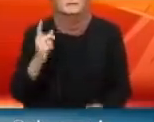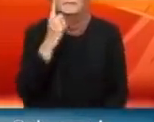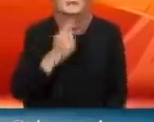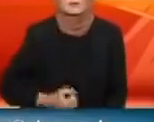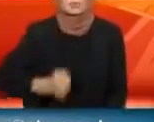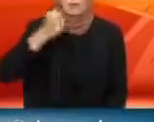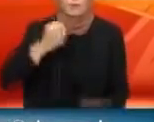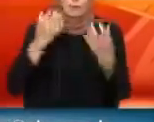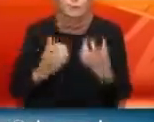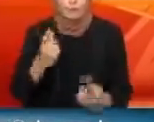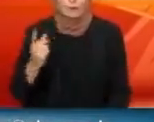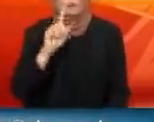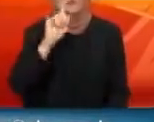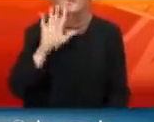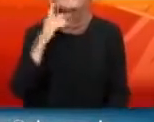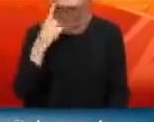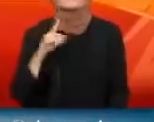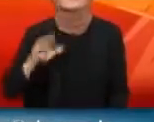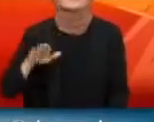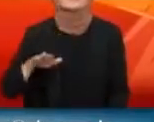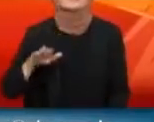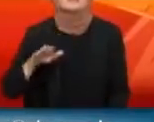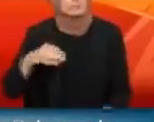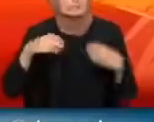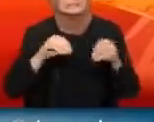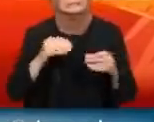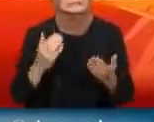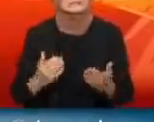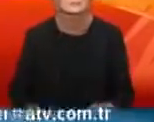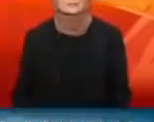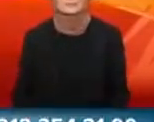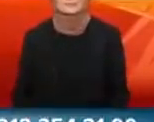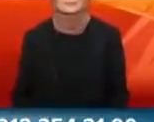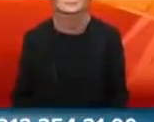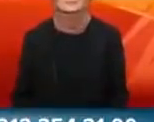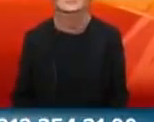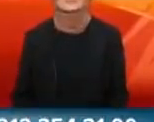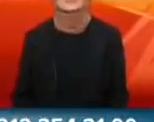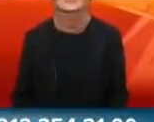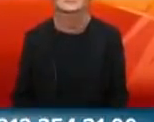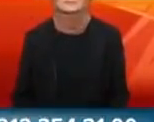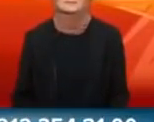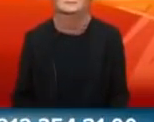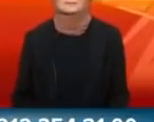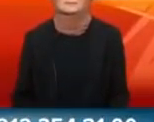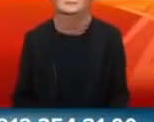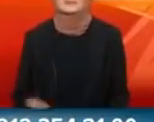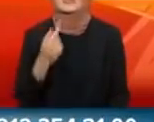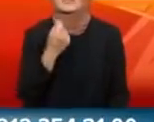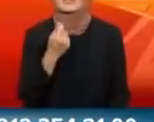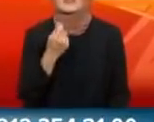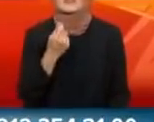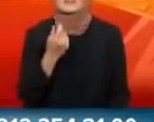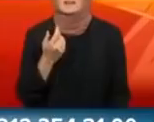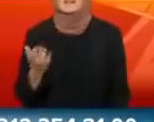15 bin liraya alıcısını buldu. 25 liralık danayı 15 aldım. Vicdanı kabul etti mi? Nasıl yiyeceksin dayı o kadar eti? Fiyatları